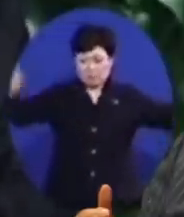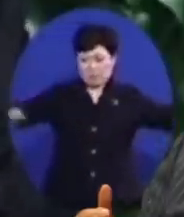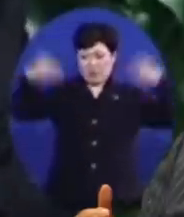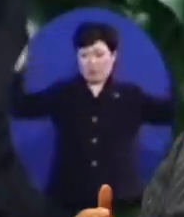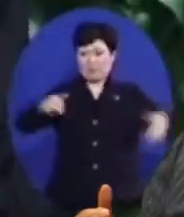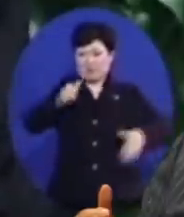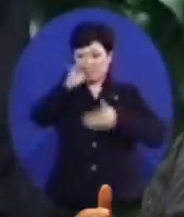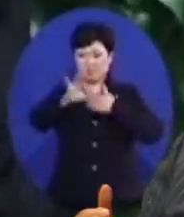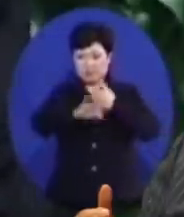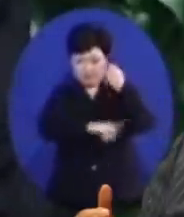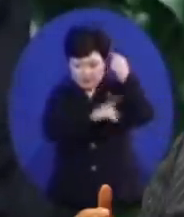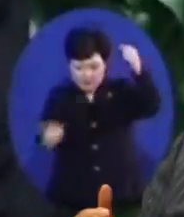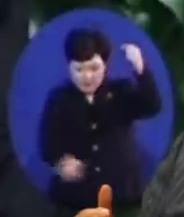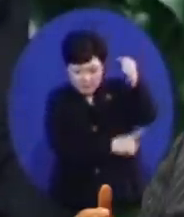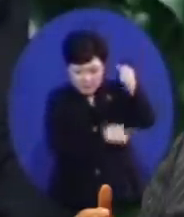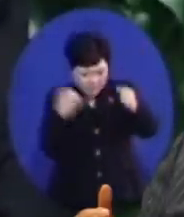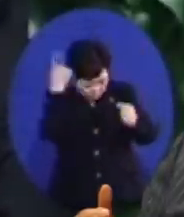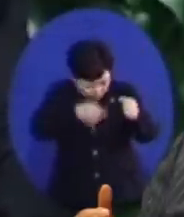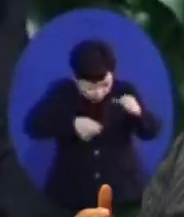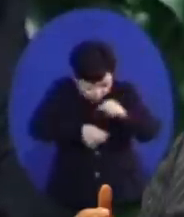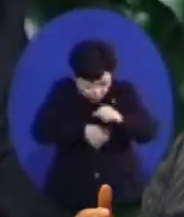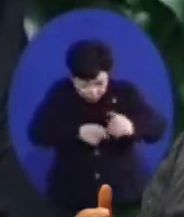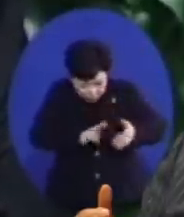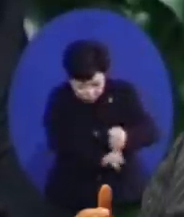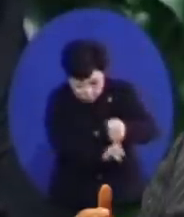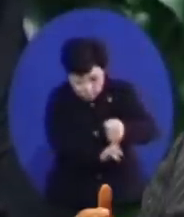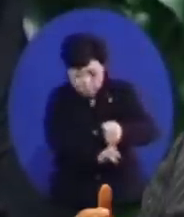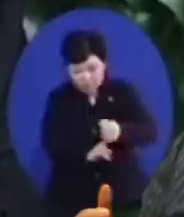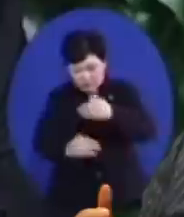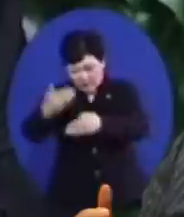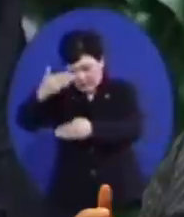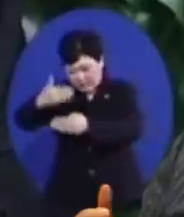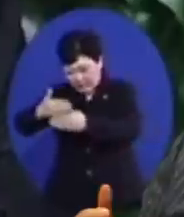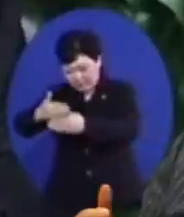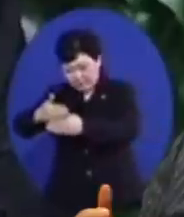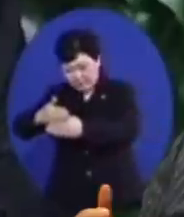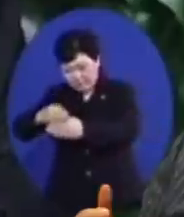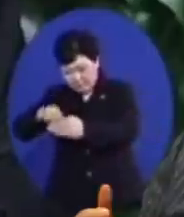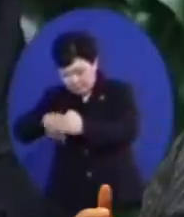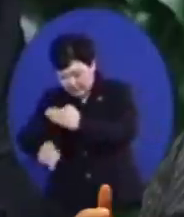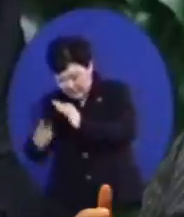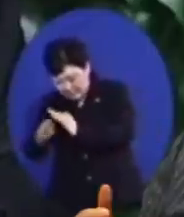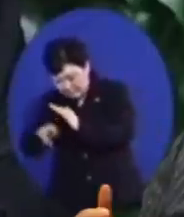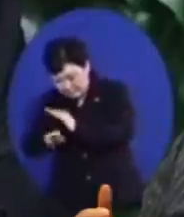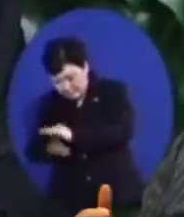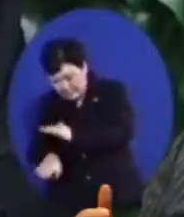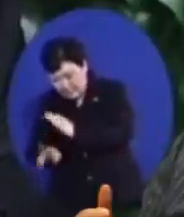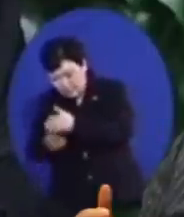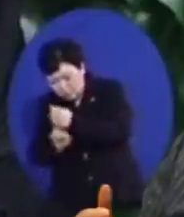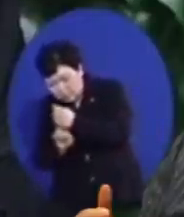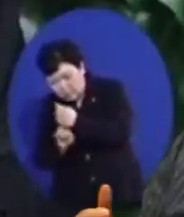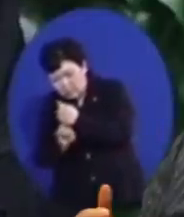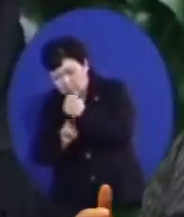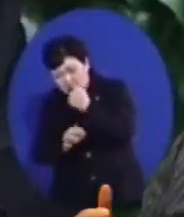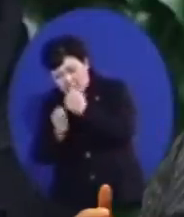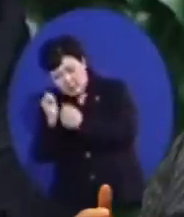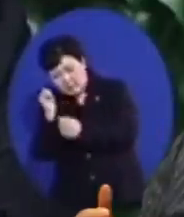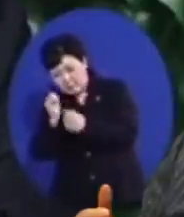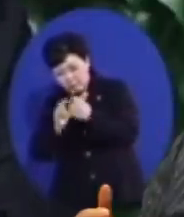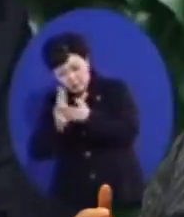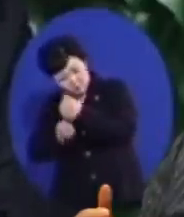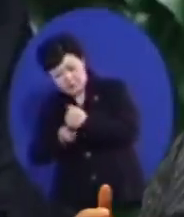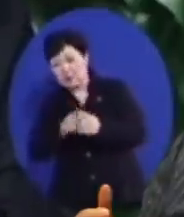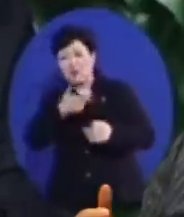날개 밑에 머리를 숨기고 담 밑이나 지붕 밑에 숨어 피난가지 않습니다.